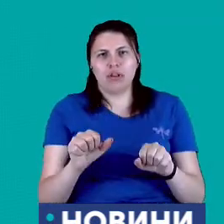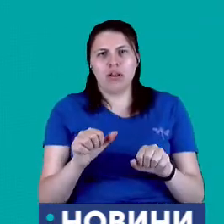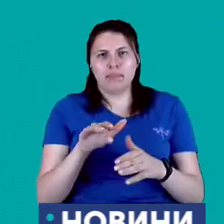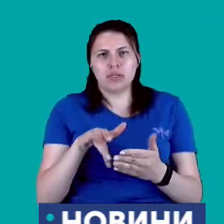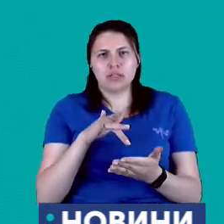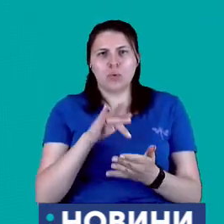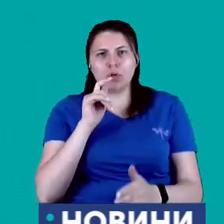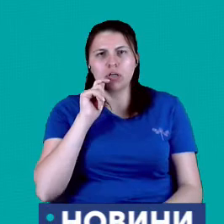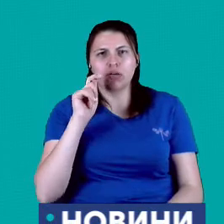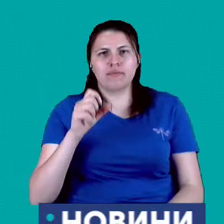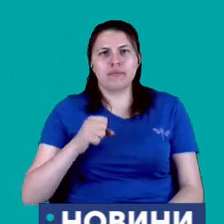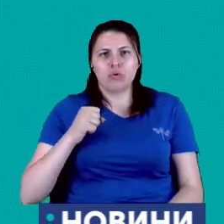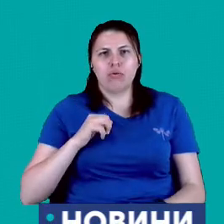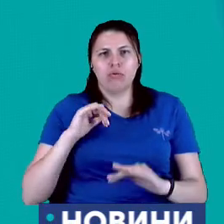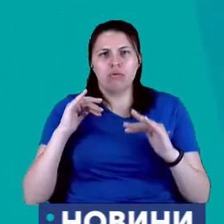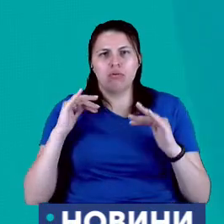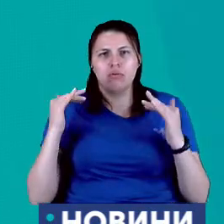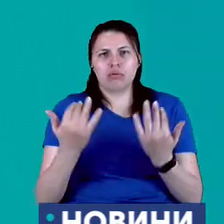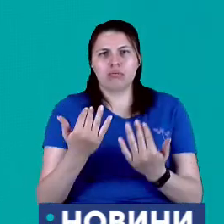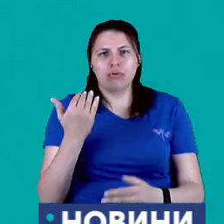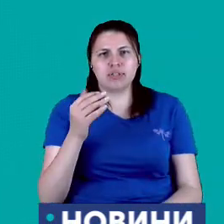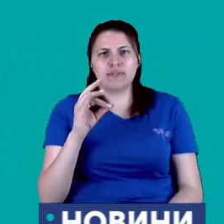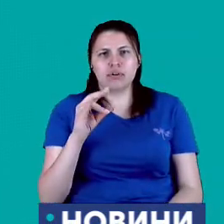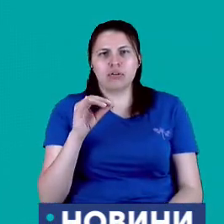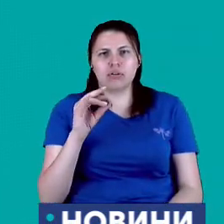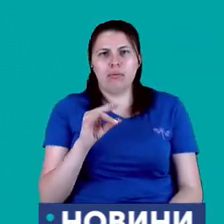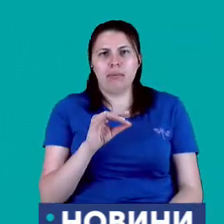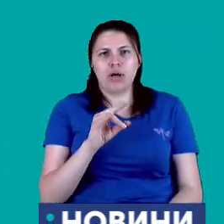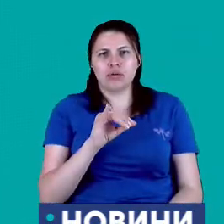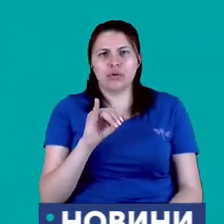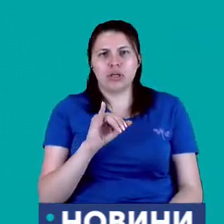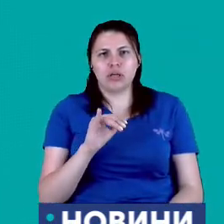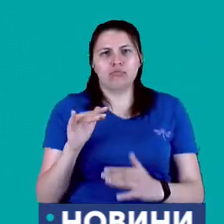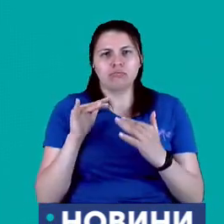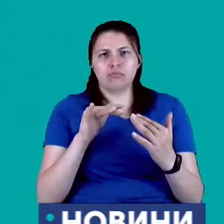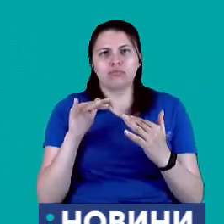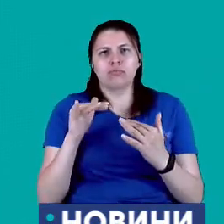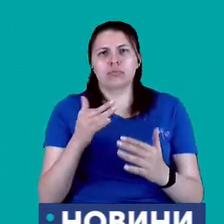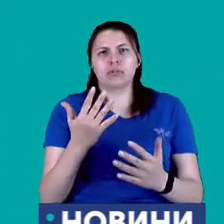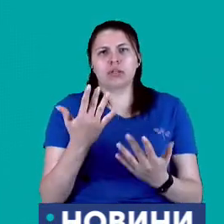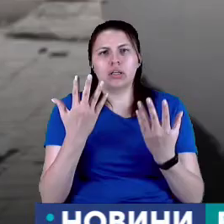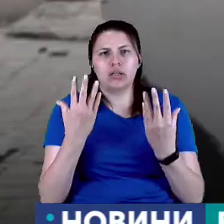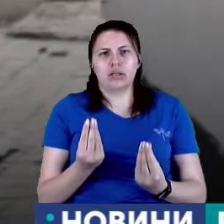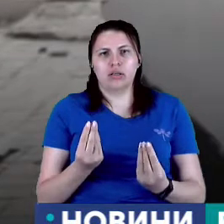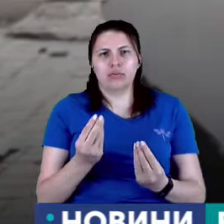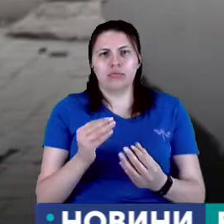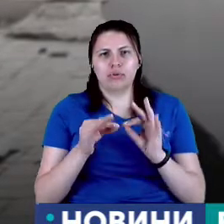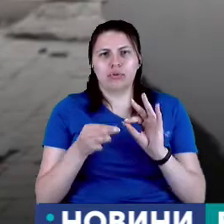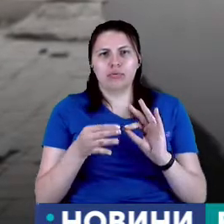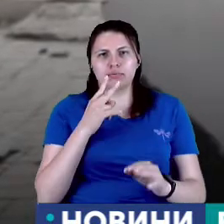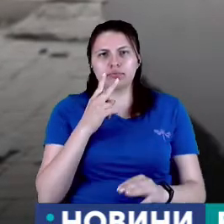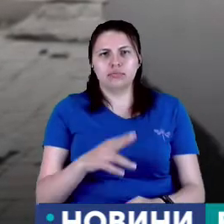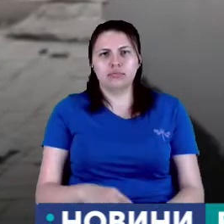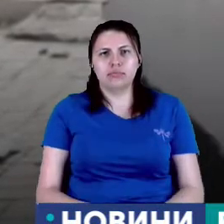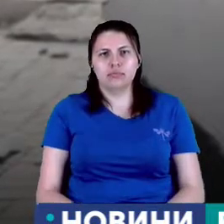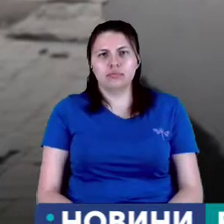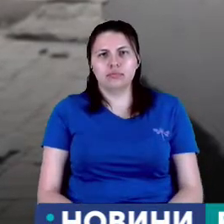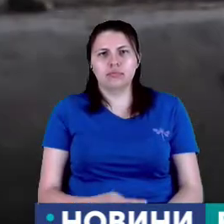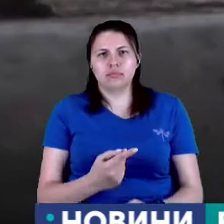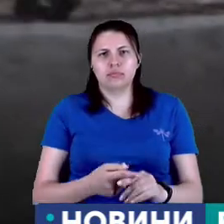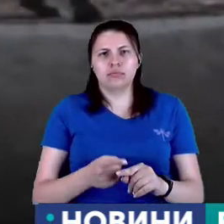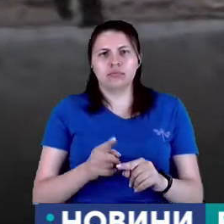оточили місто з боку Сєвєродонецька та Попасної. Штурм тривав кілька днів. Подробиці в сюжеті. На цих кадрах українська